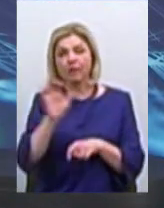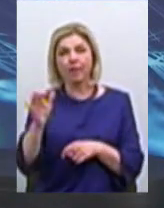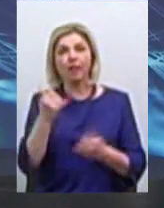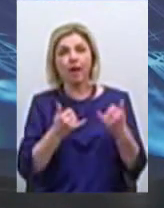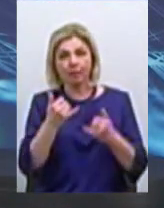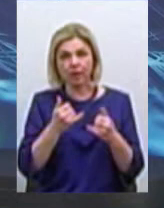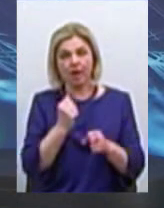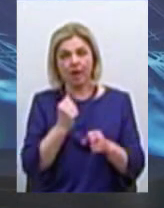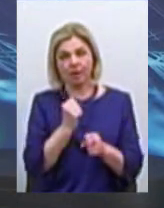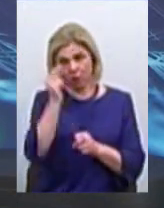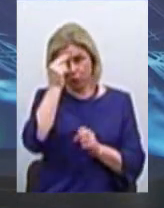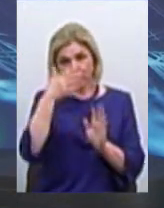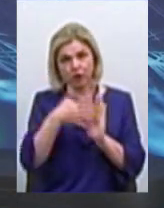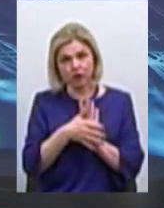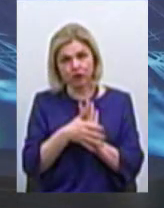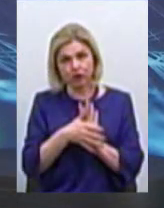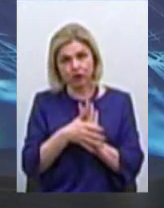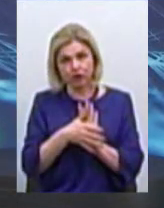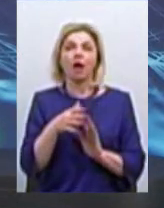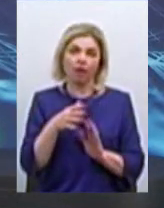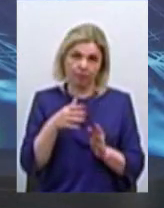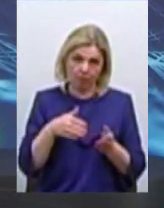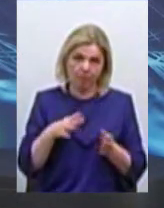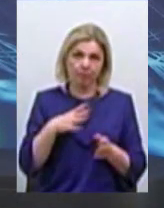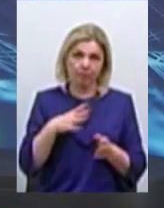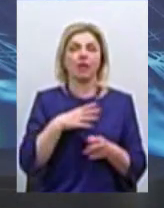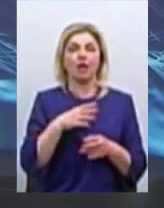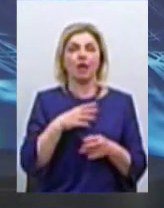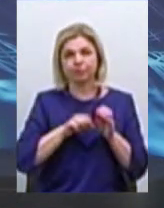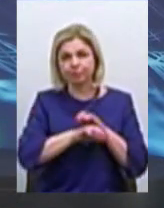проводиться дослідження, пройшла вакцинація чи ні.